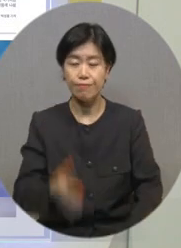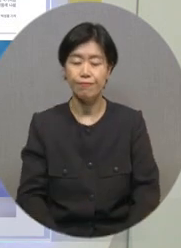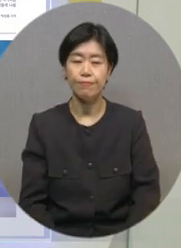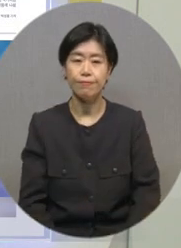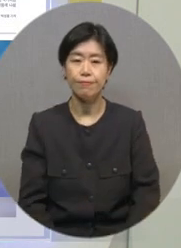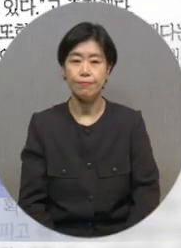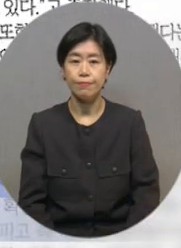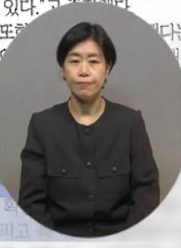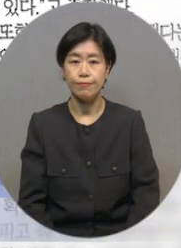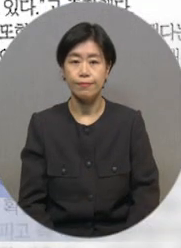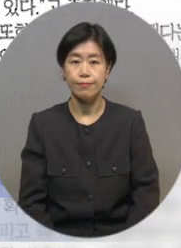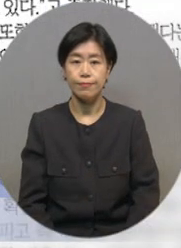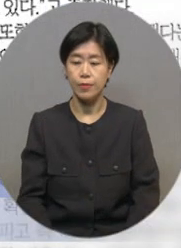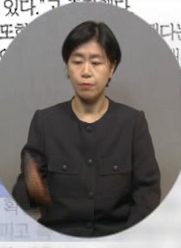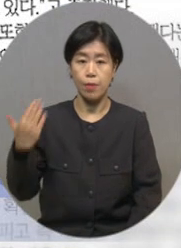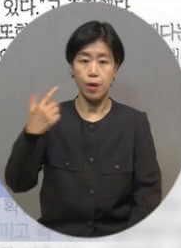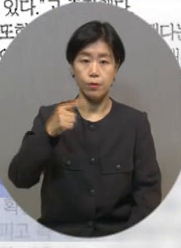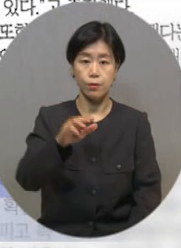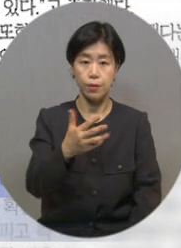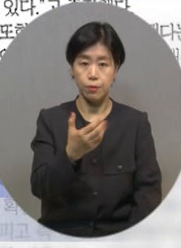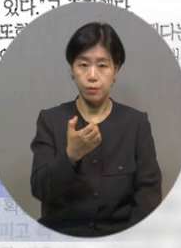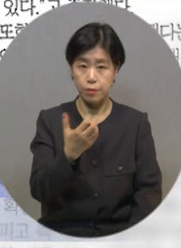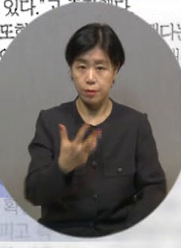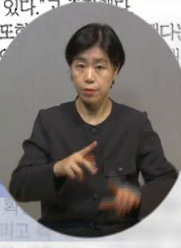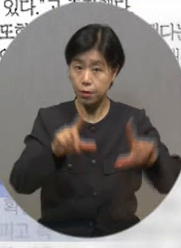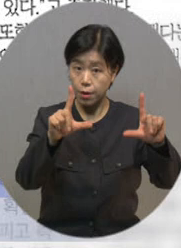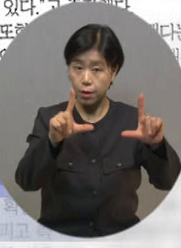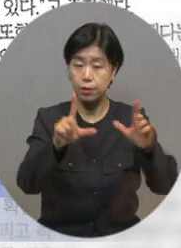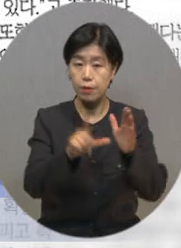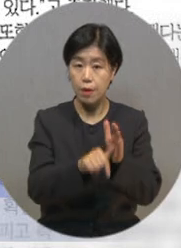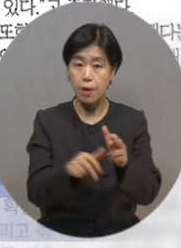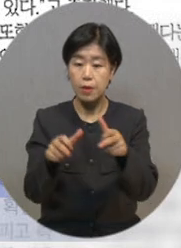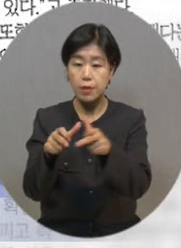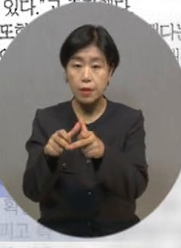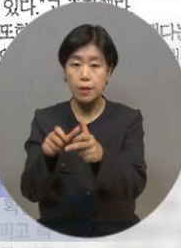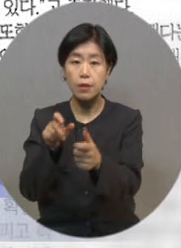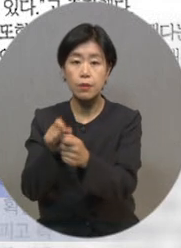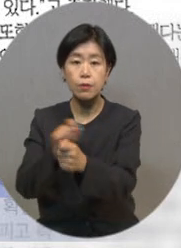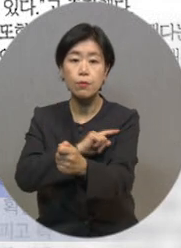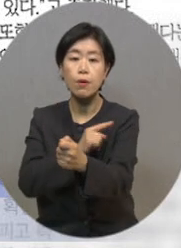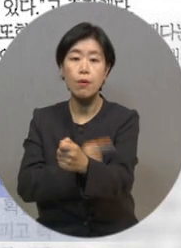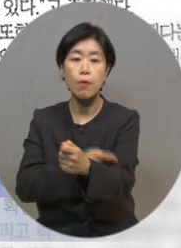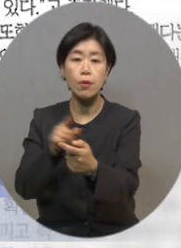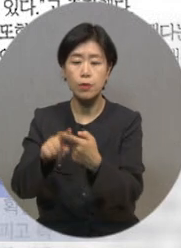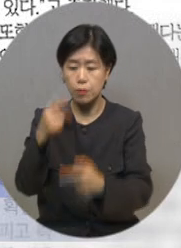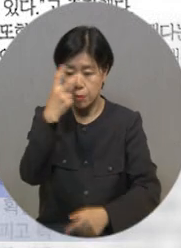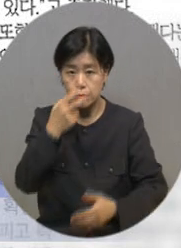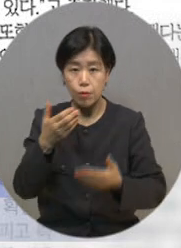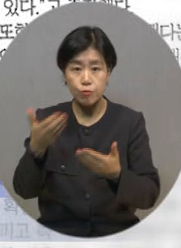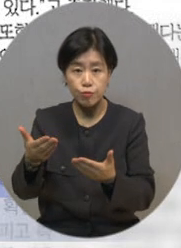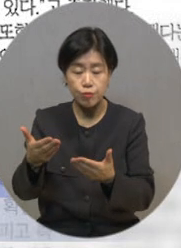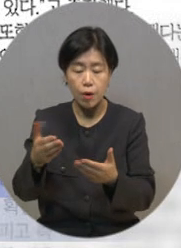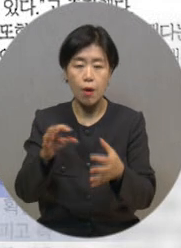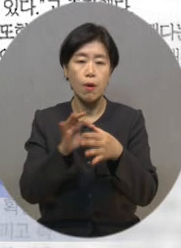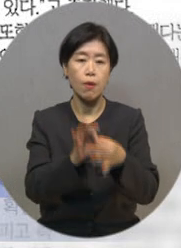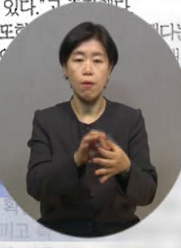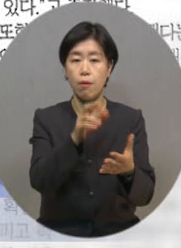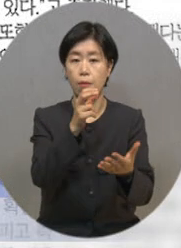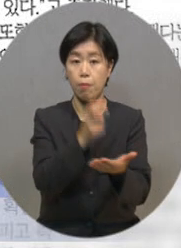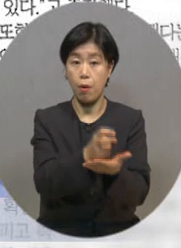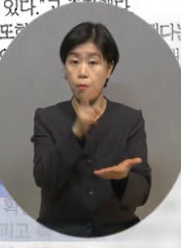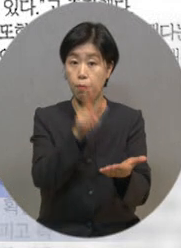살펴보시죠 아 지난 1998년 장애인 접근권을 보장하기 위해이 관련법이 제정된 가운데